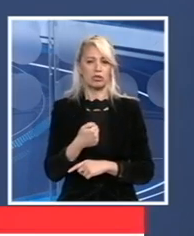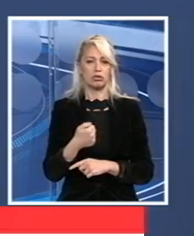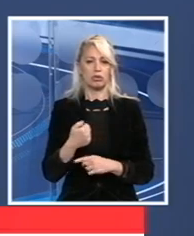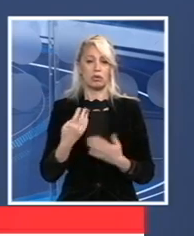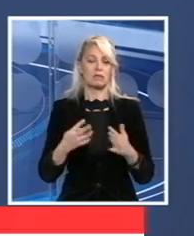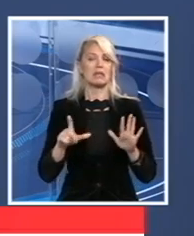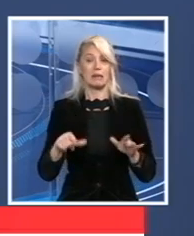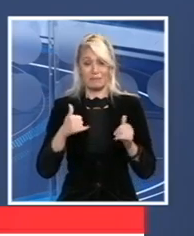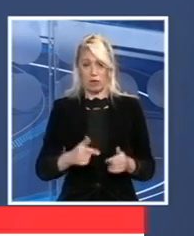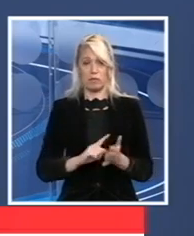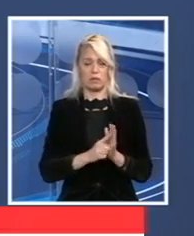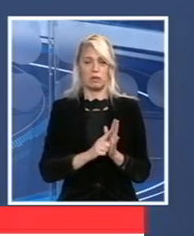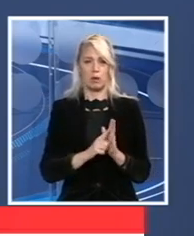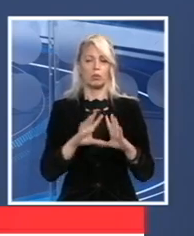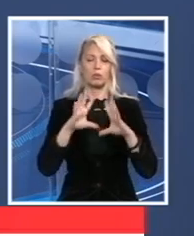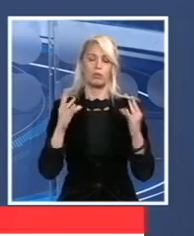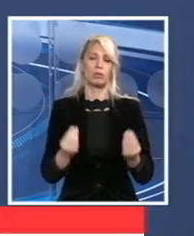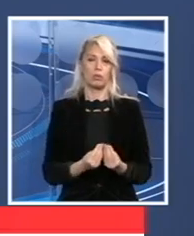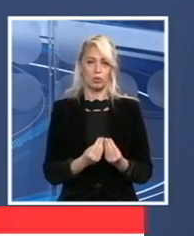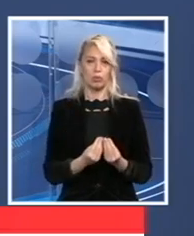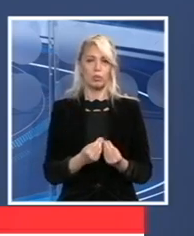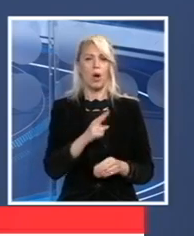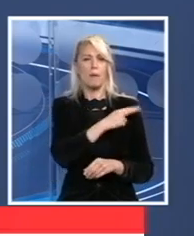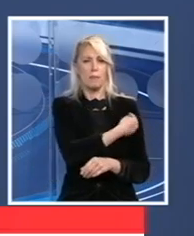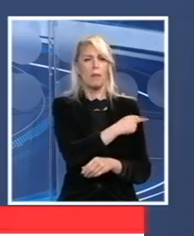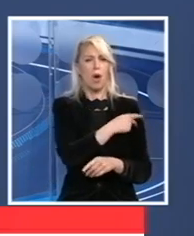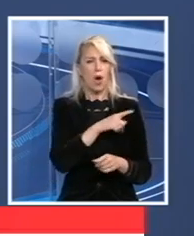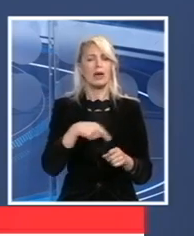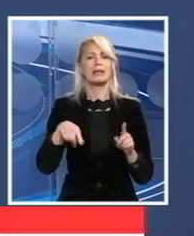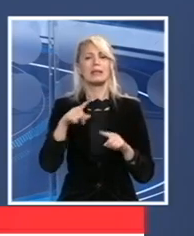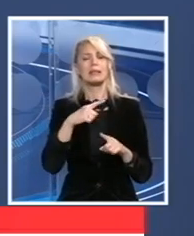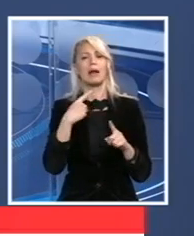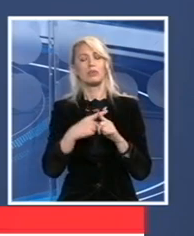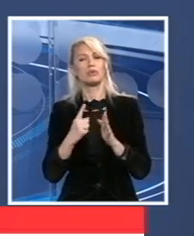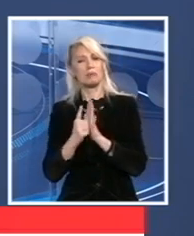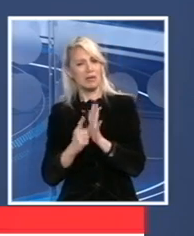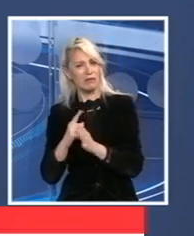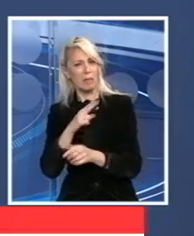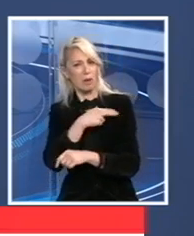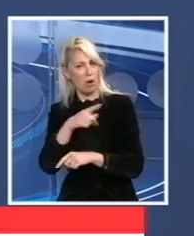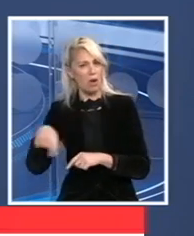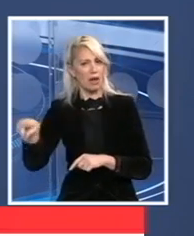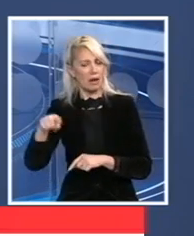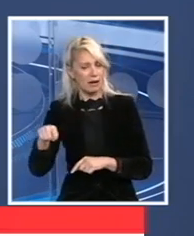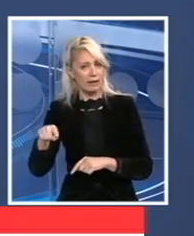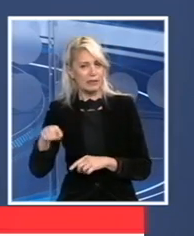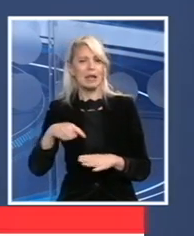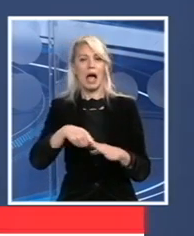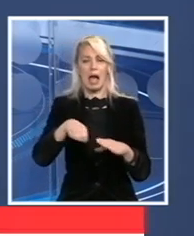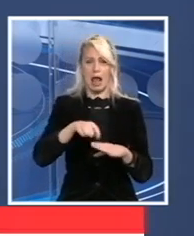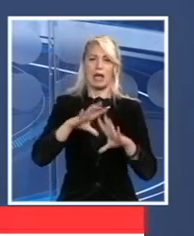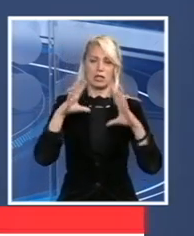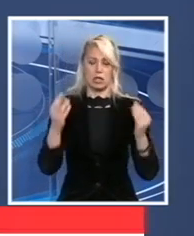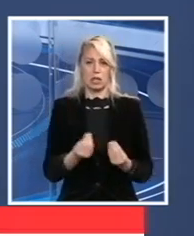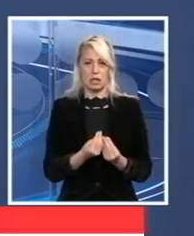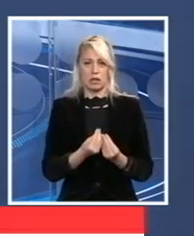ovom momentu ukupno se u bolnicama i u privremenim bolnicama leči